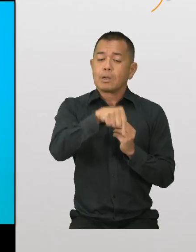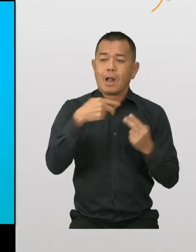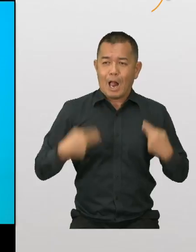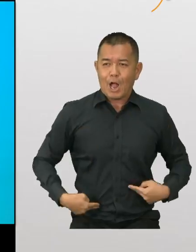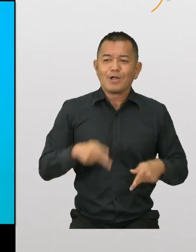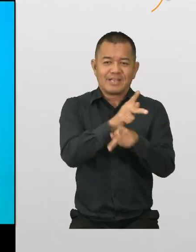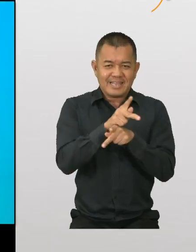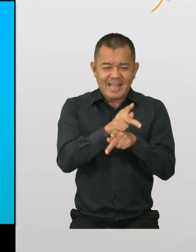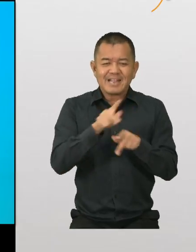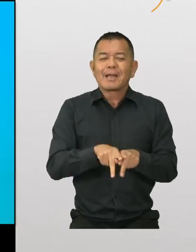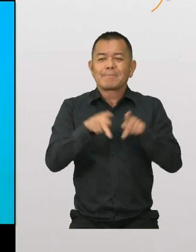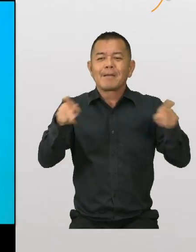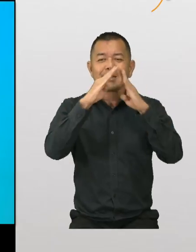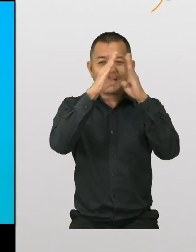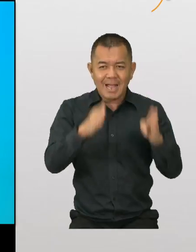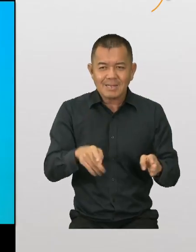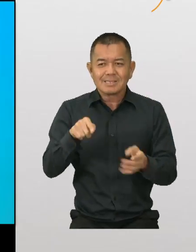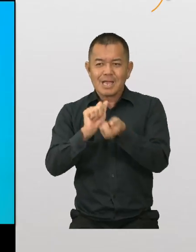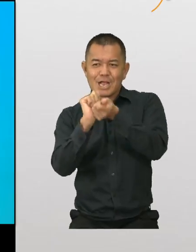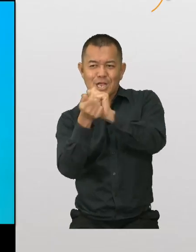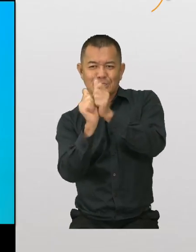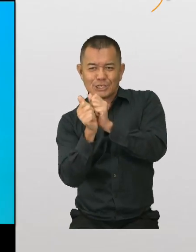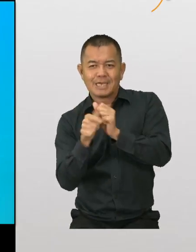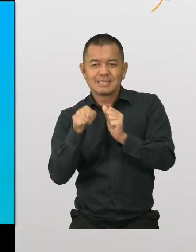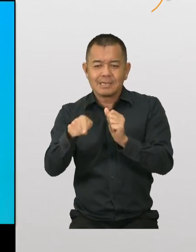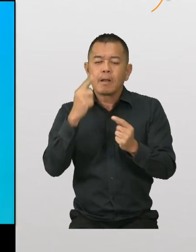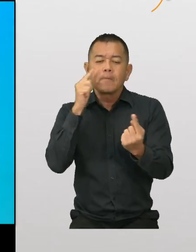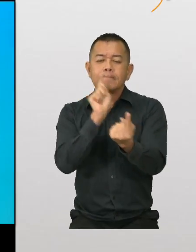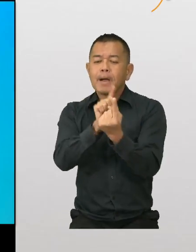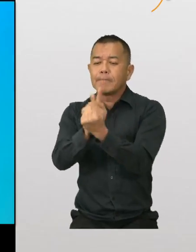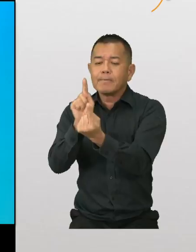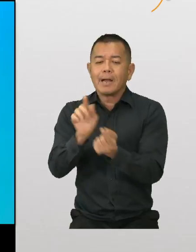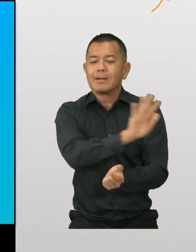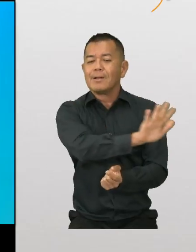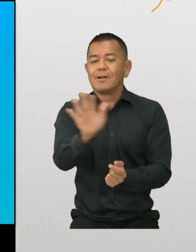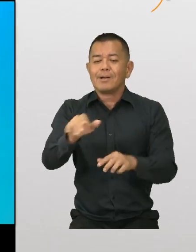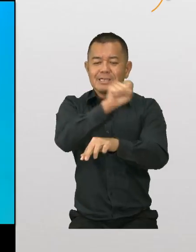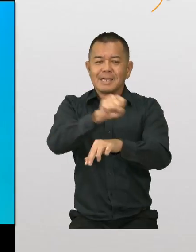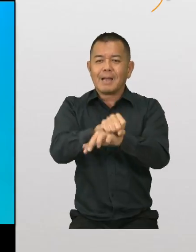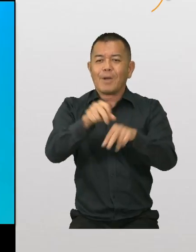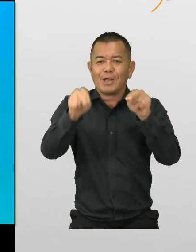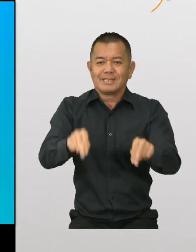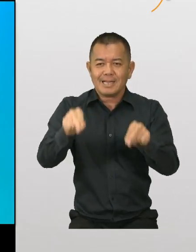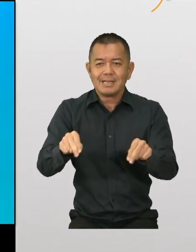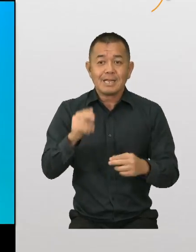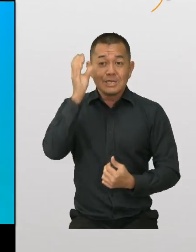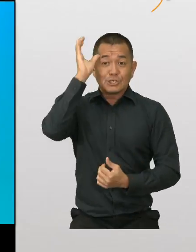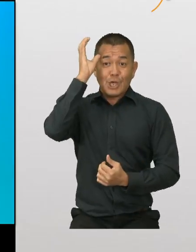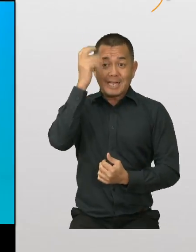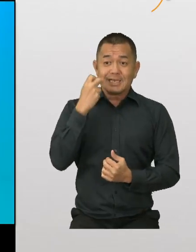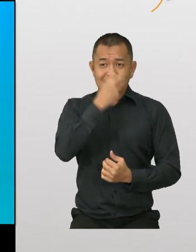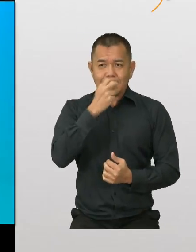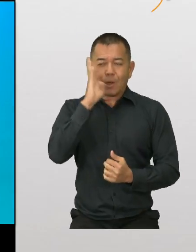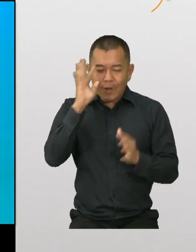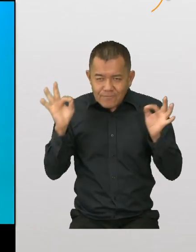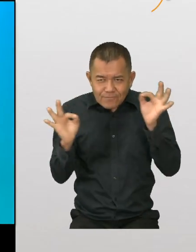家 make 的需 to 求 better meet the needs of 今晚的 Singaporeans. 华语演讲 In 我 my 要重 Chinese 点讨 speech, 论 I am 物价 focusing 上涨 on 的问 price 题以及 increases 生活 and 方式的改变